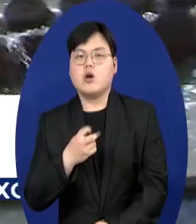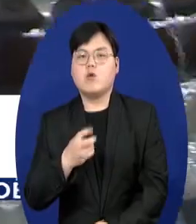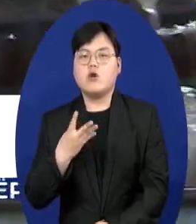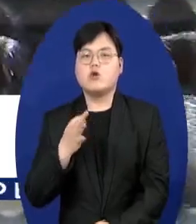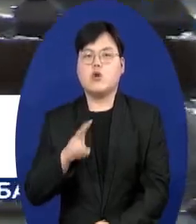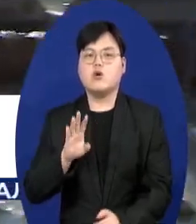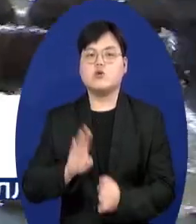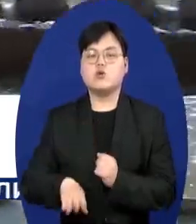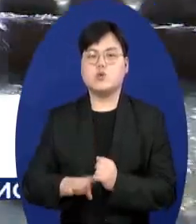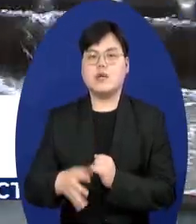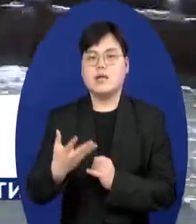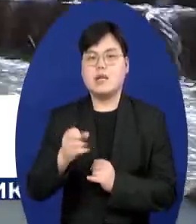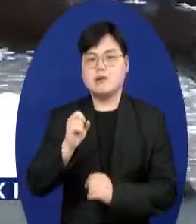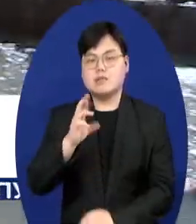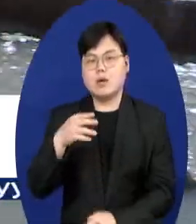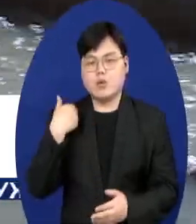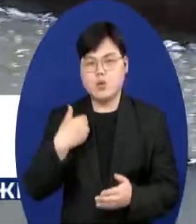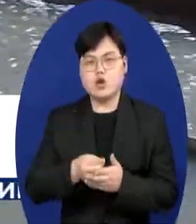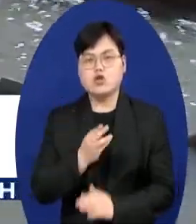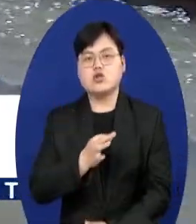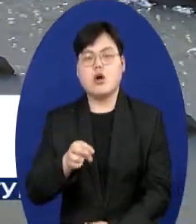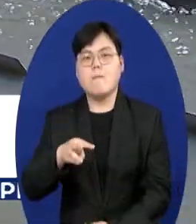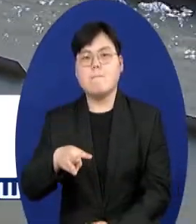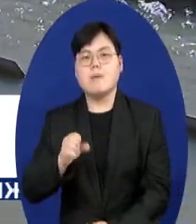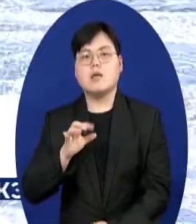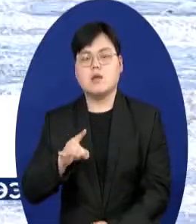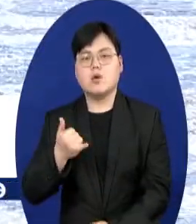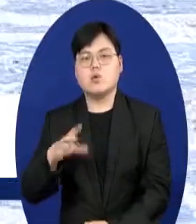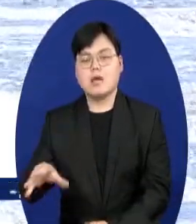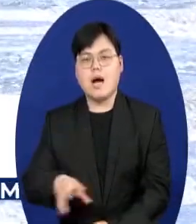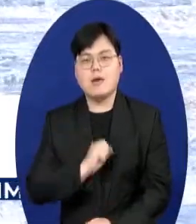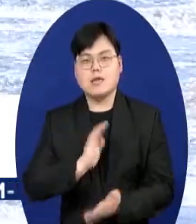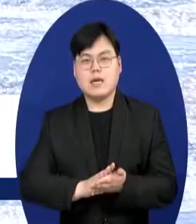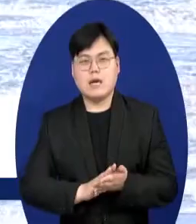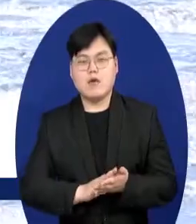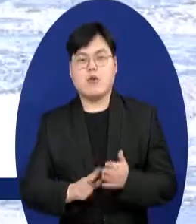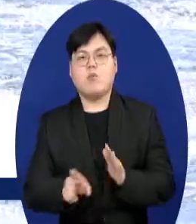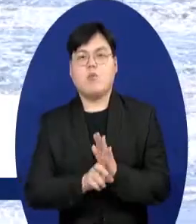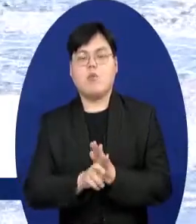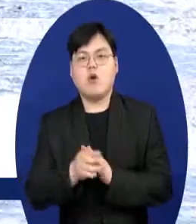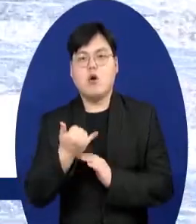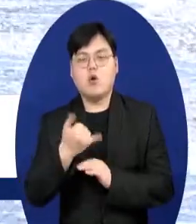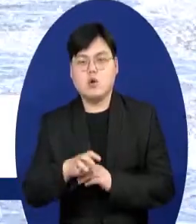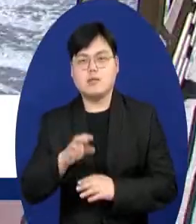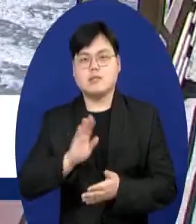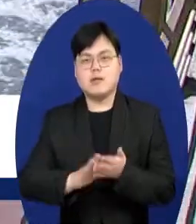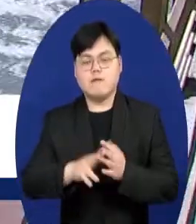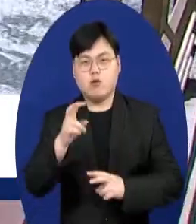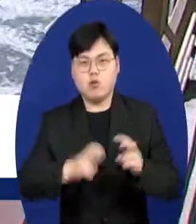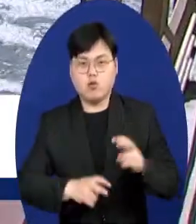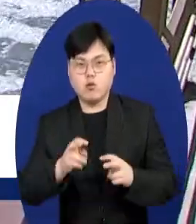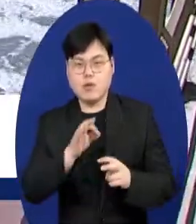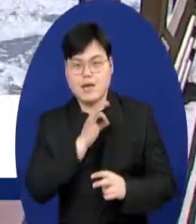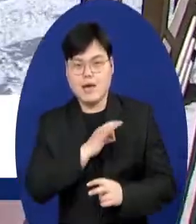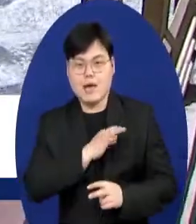2024 оны сүүлээр 50 сая хүртэл шоо метр ус татан авч цэвэршүүлэх боломжтой ус гүн цэвэршүүлэх үйлдвэр ашиглалтанд